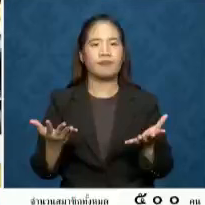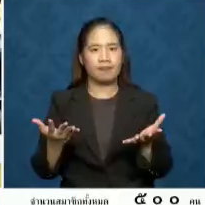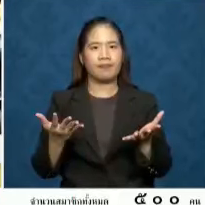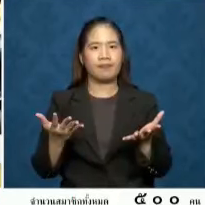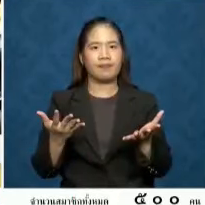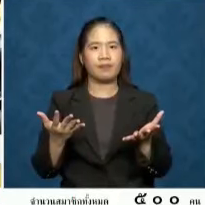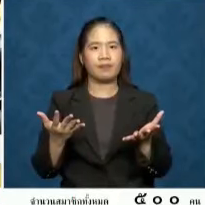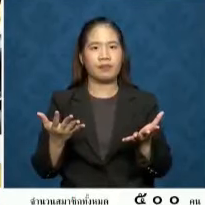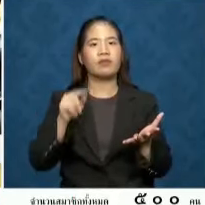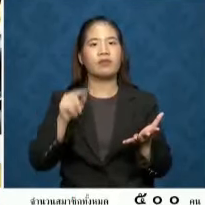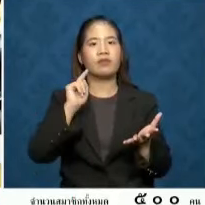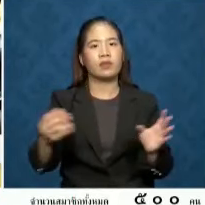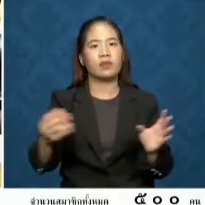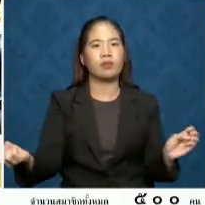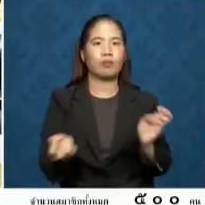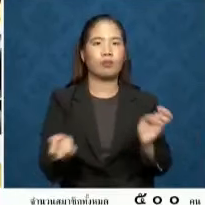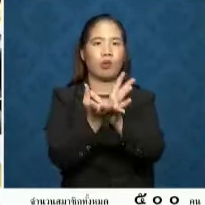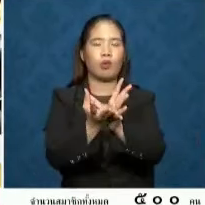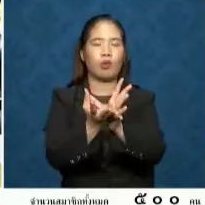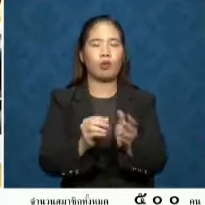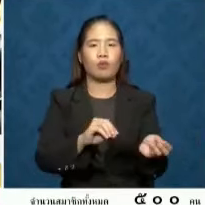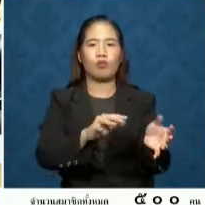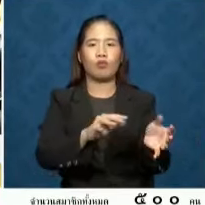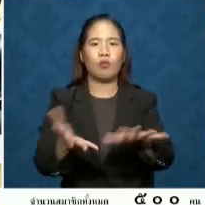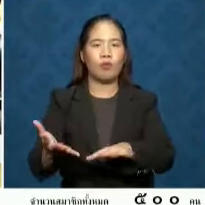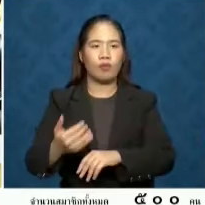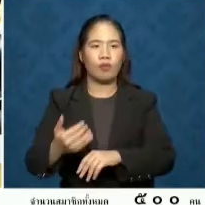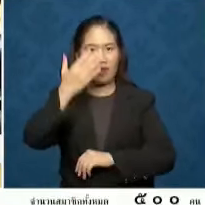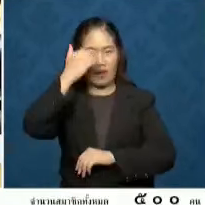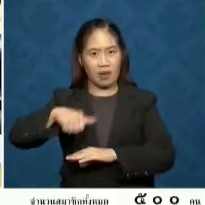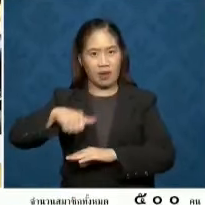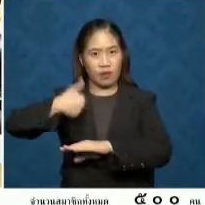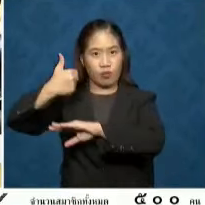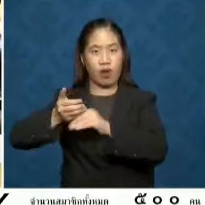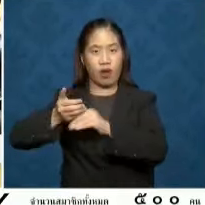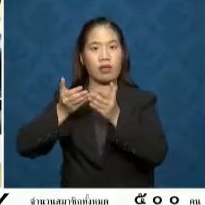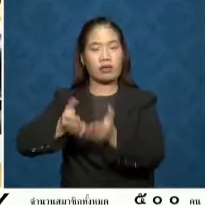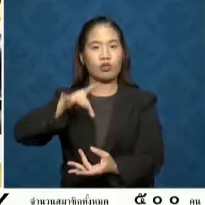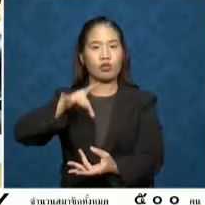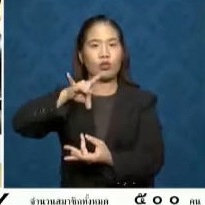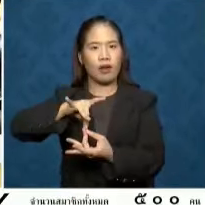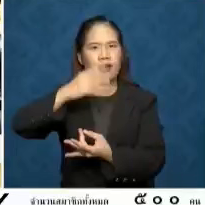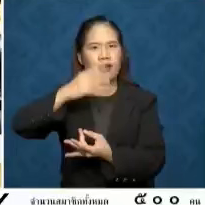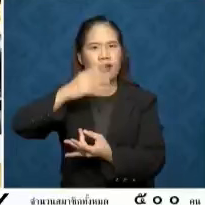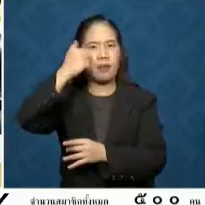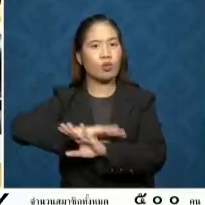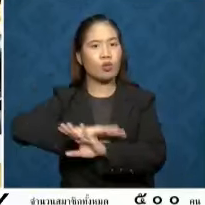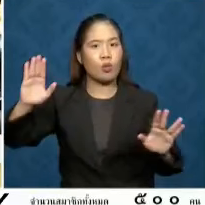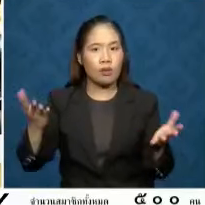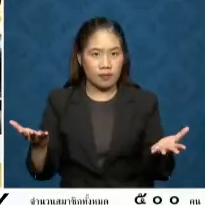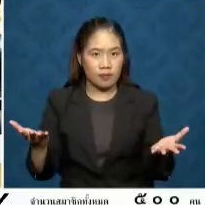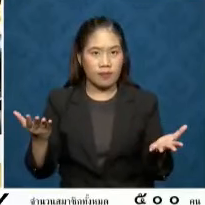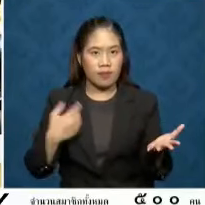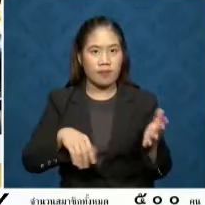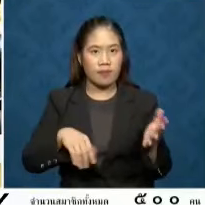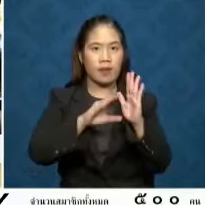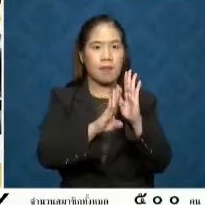จนกลายเป็นหายนะครั้งใหญ่ทำไมผู้การเรือสุโขทัยถึงยกเลิกการเข้าบางสะพานครับทั้งที่ตัวเอง